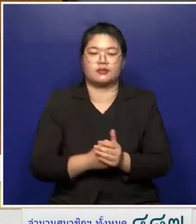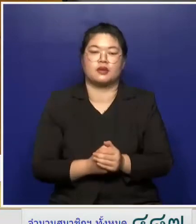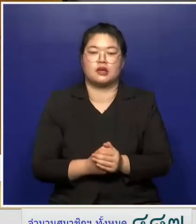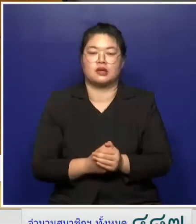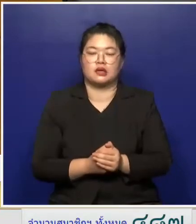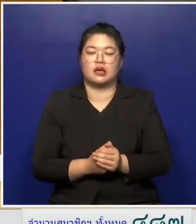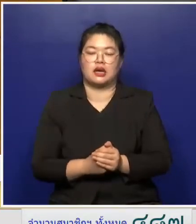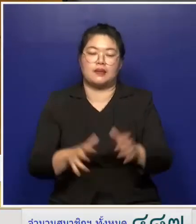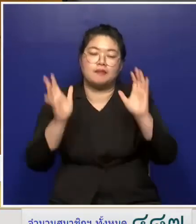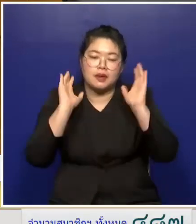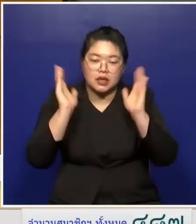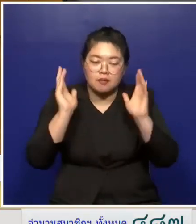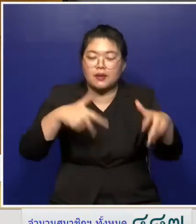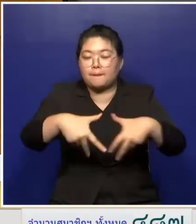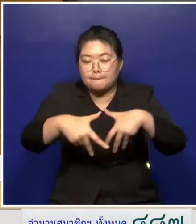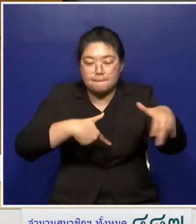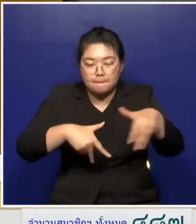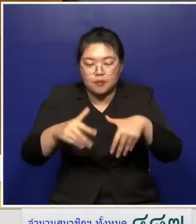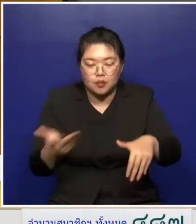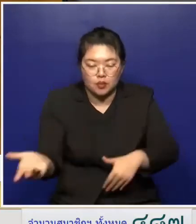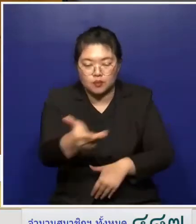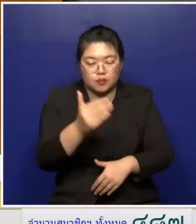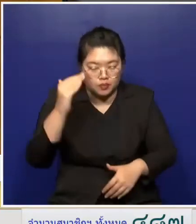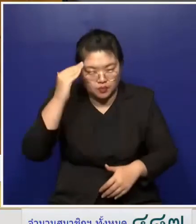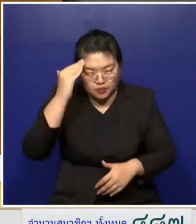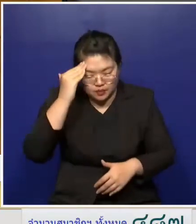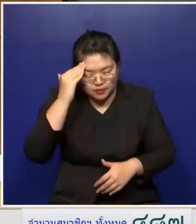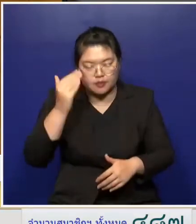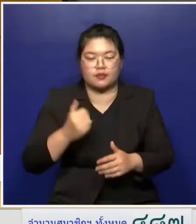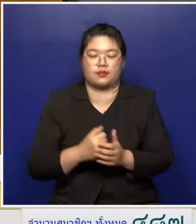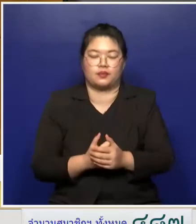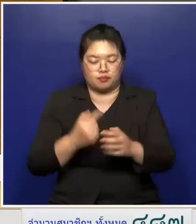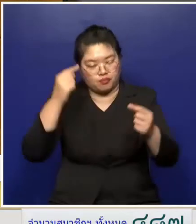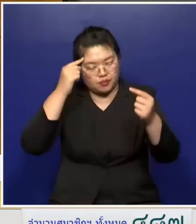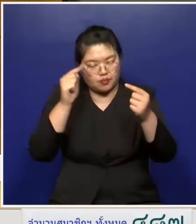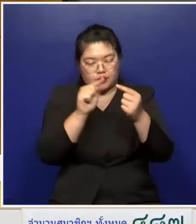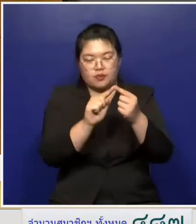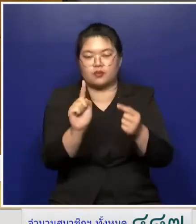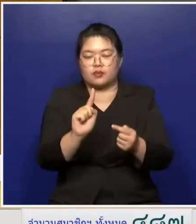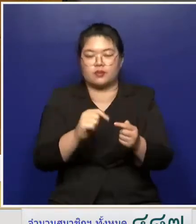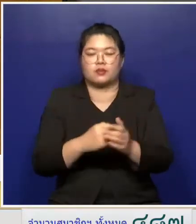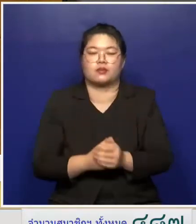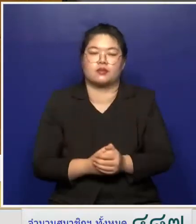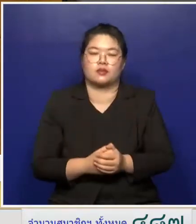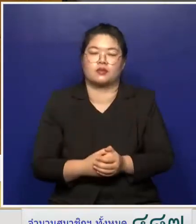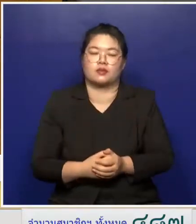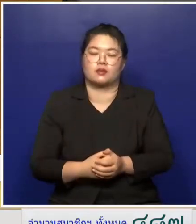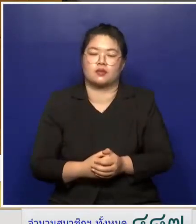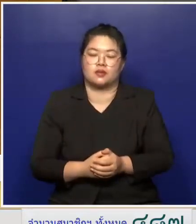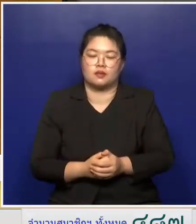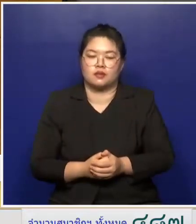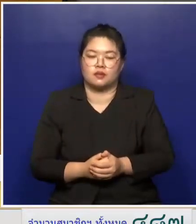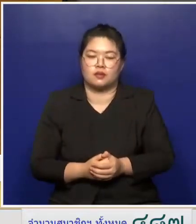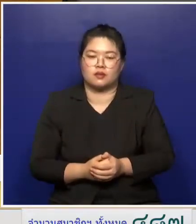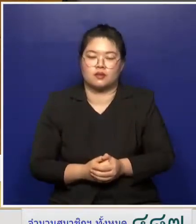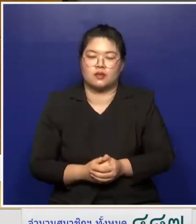ารประชาสัมพันธกัภาคประชาชนเราก็มุงเน้นในเรื่องของการสร้เครอข่ายคามร่มมอกับทกภค